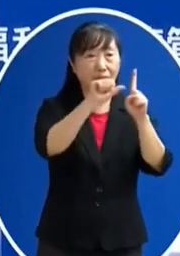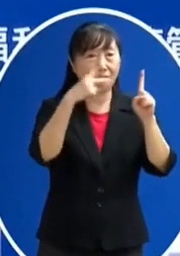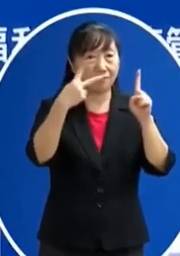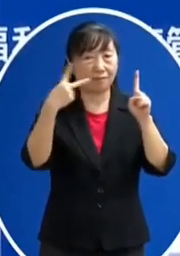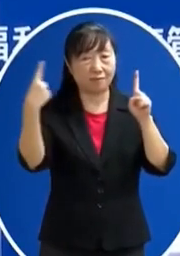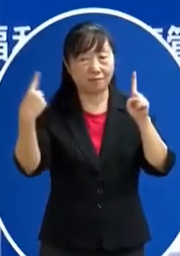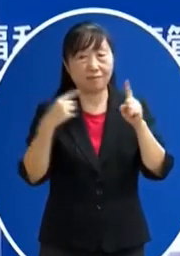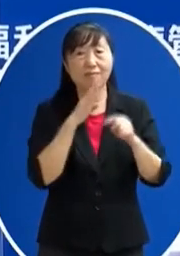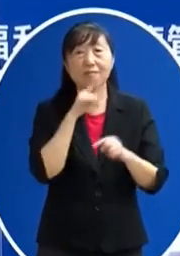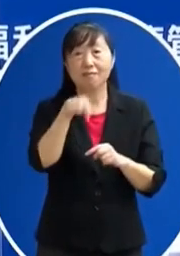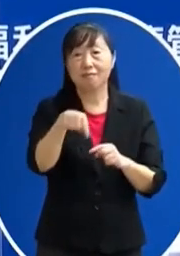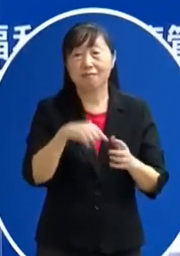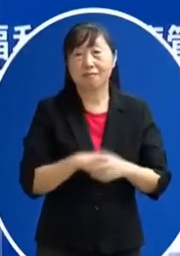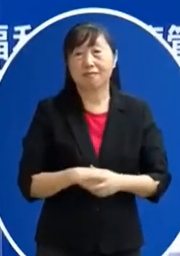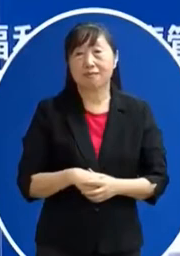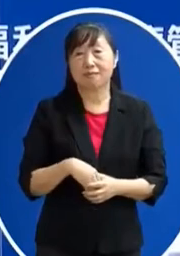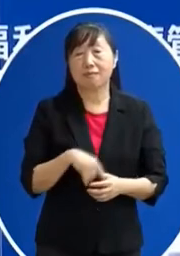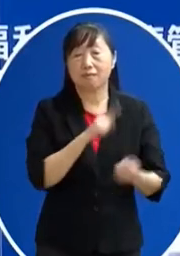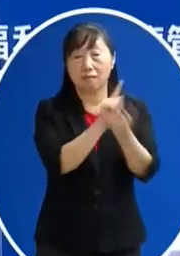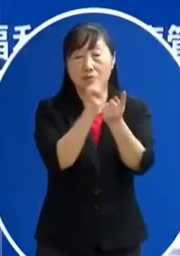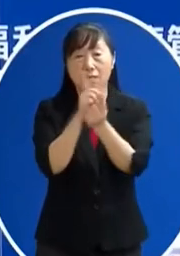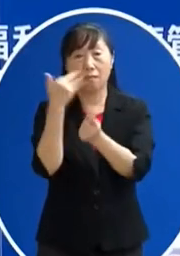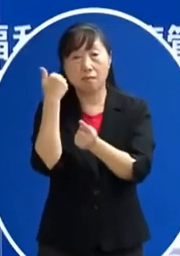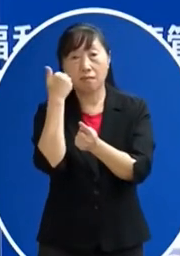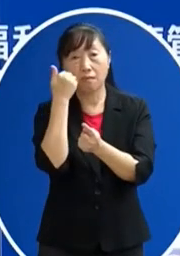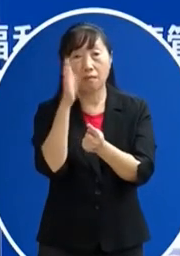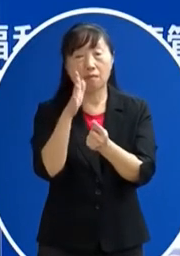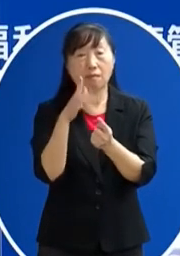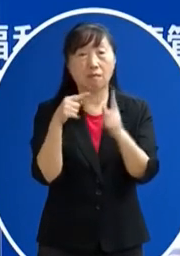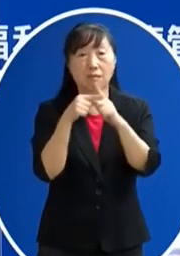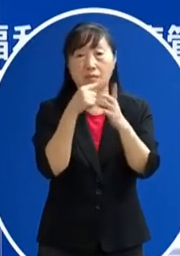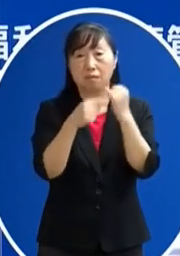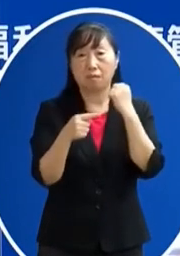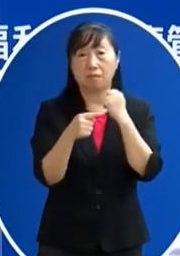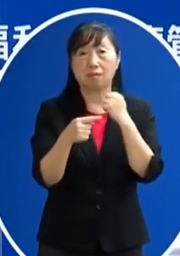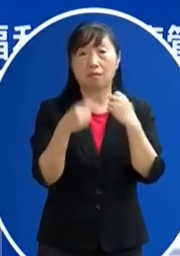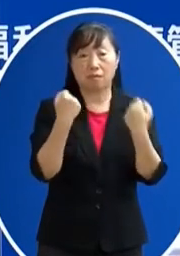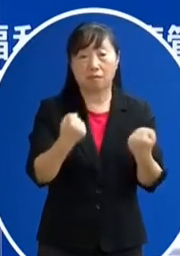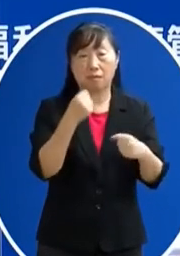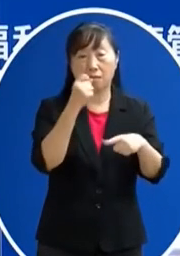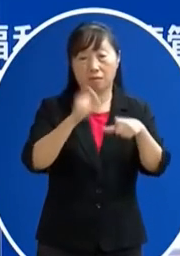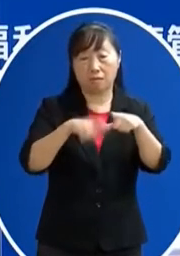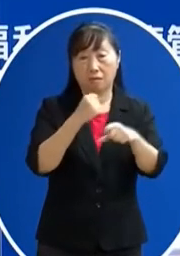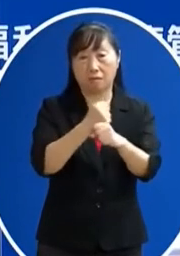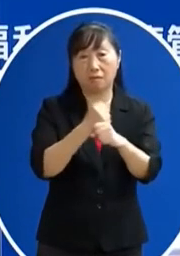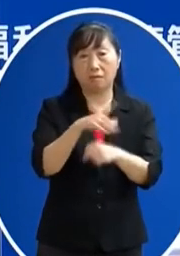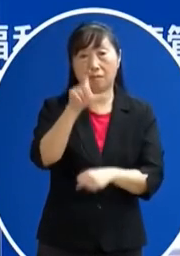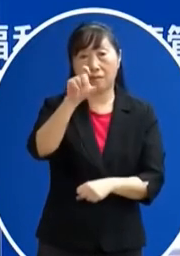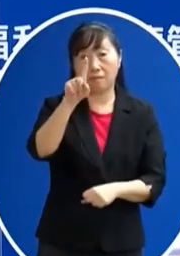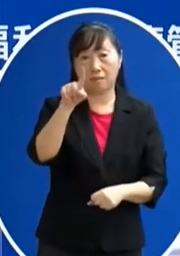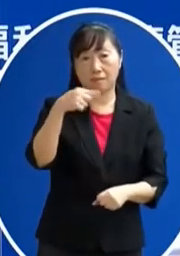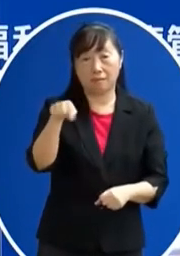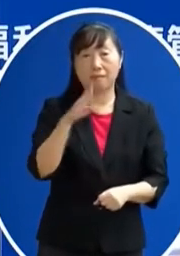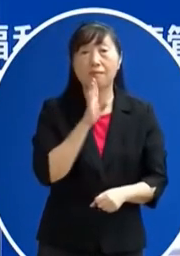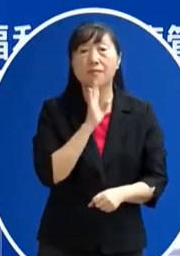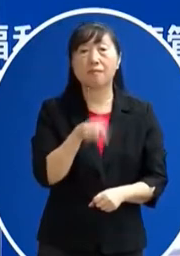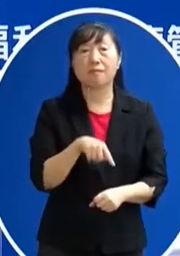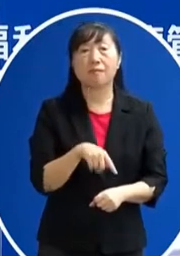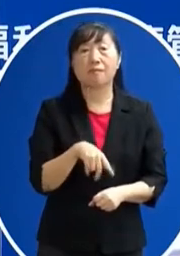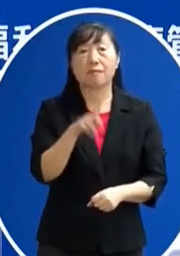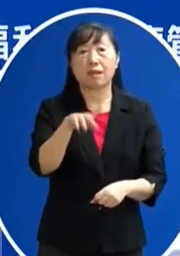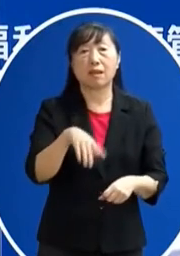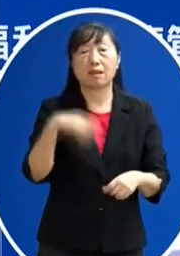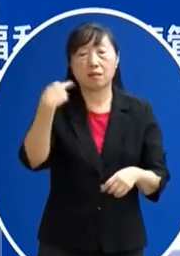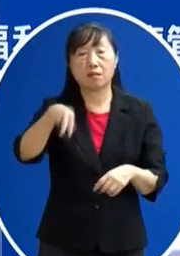15221，那总共的接触者的框列哈，总共框列在职场框列的61人，亲友框列